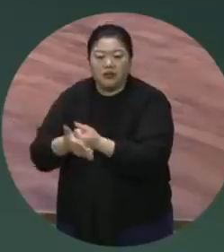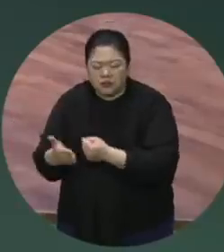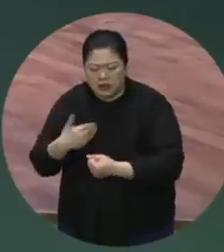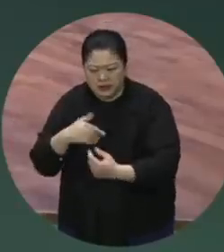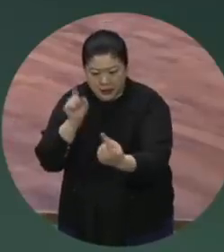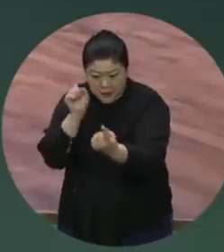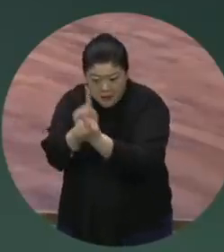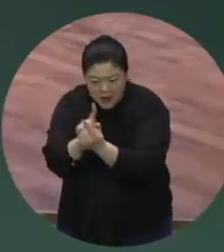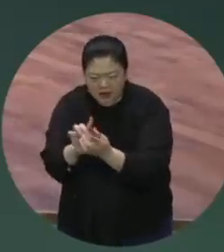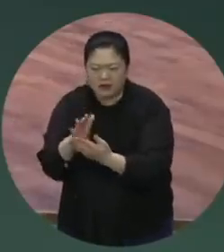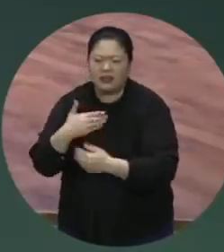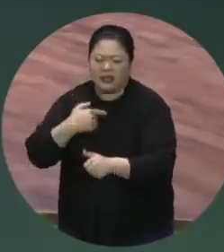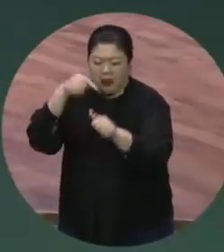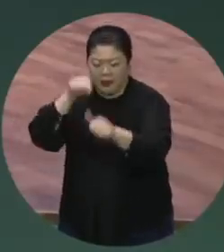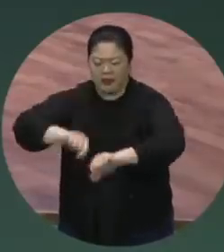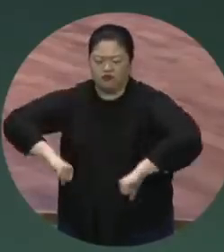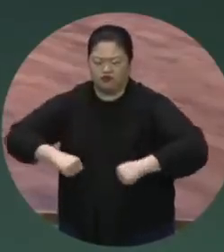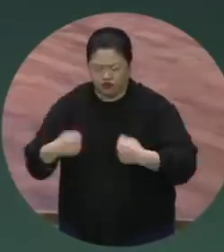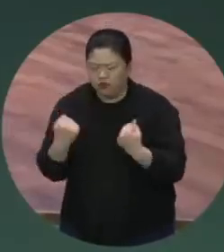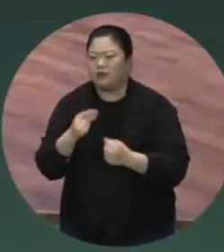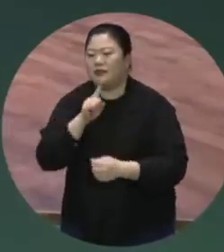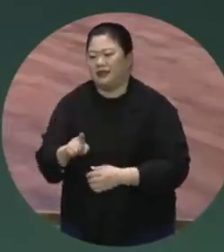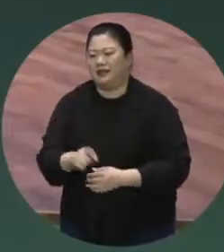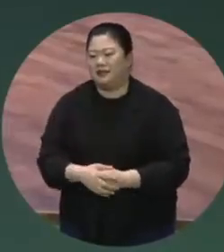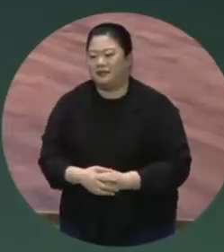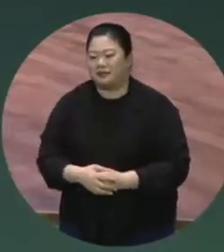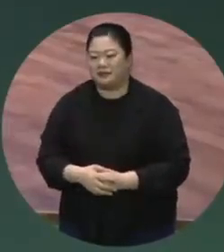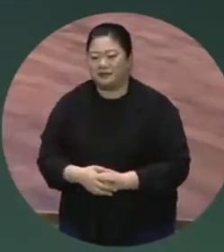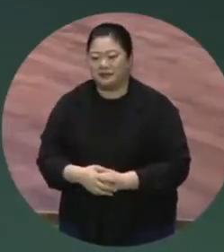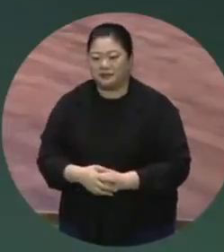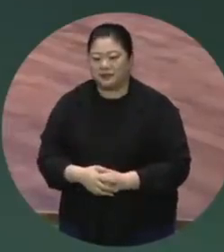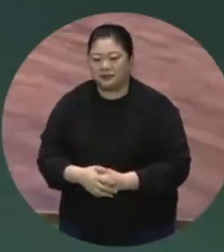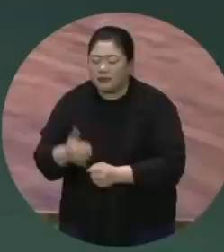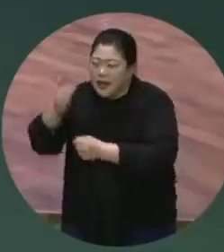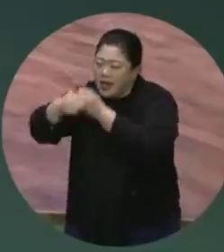그런 의미죠. 그래서 하나님의 계획,